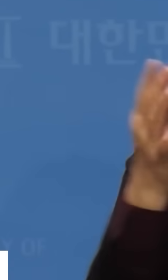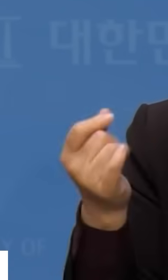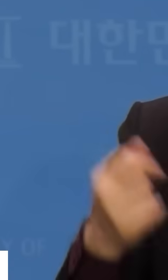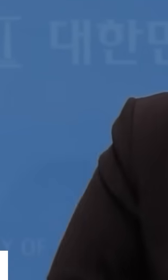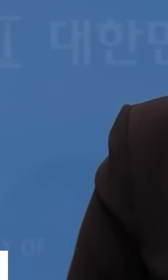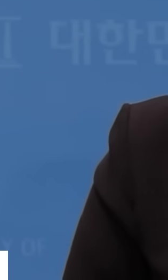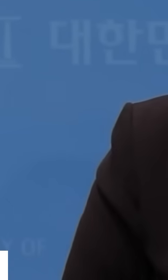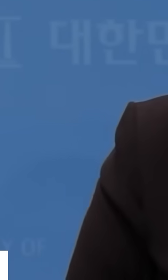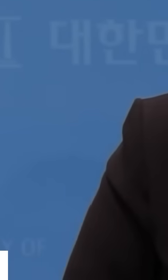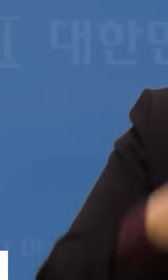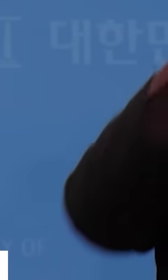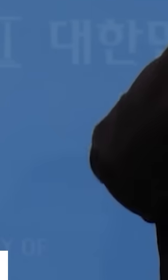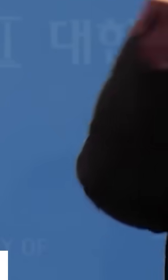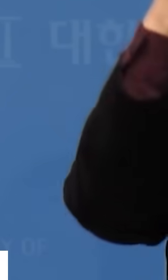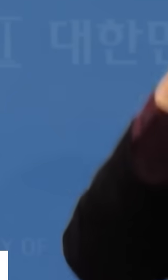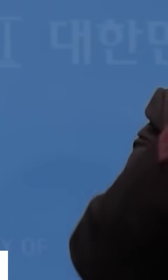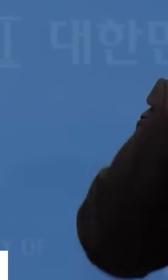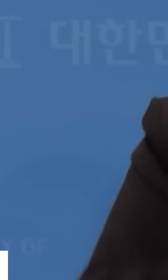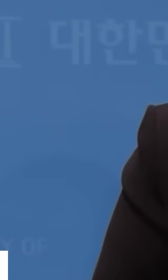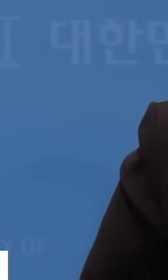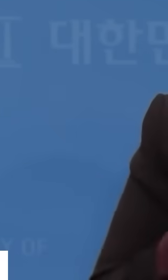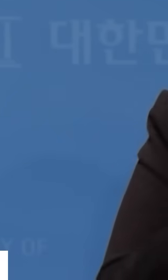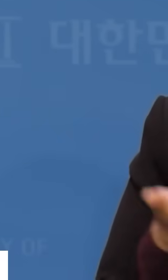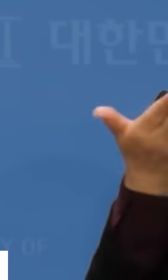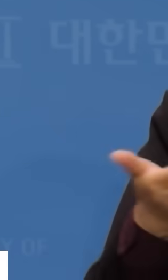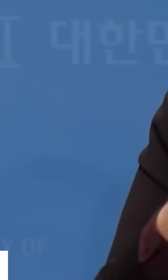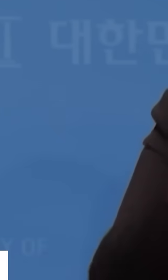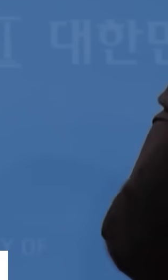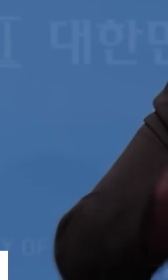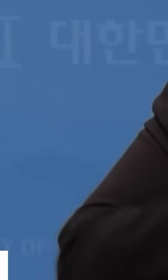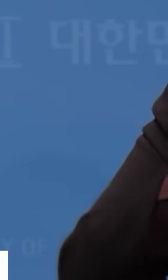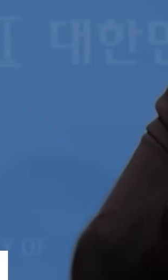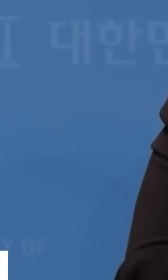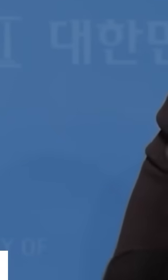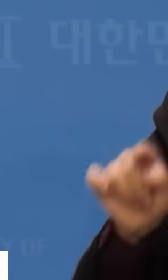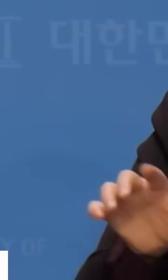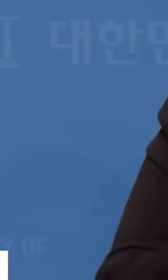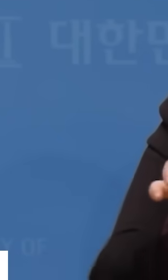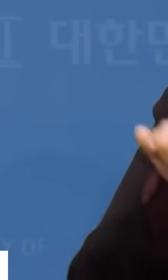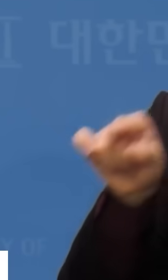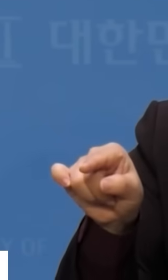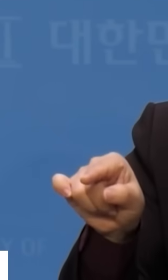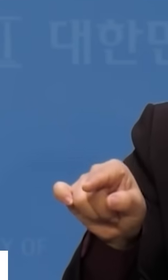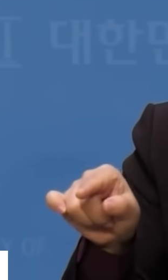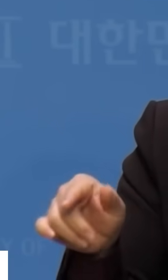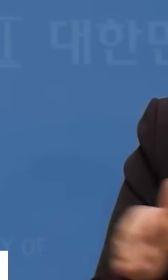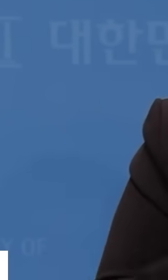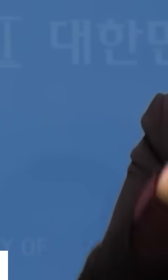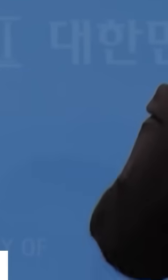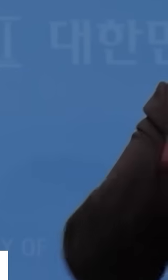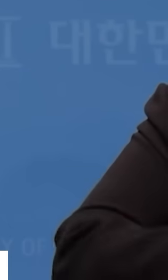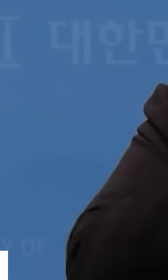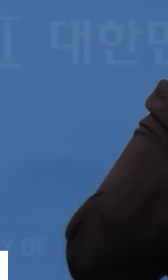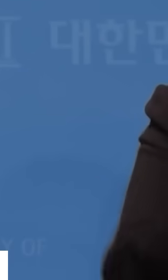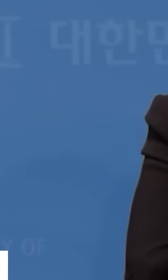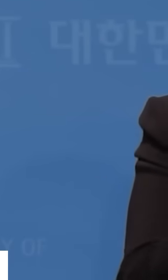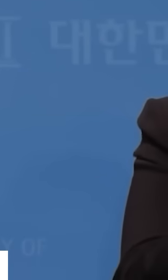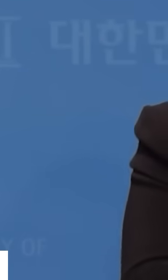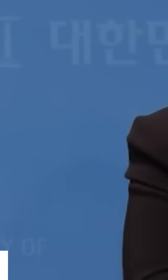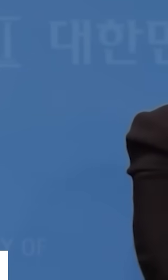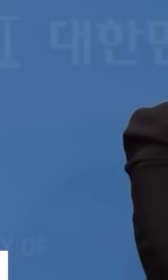청년을 아프게 한 공천으로 시끄러운 정의당. 그러기 위해서는 정의당의 상징이자